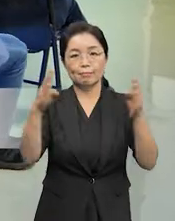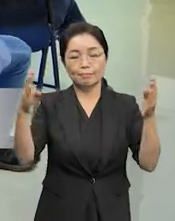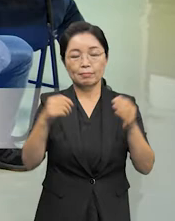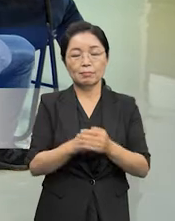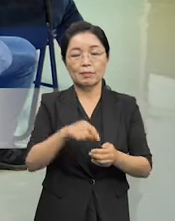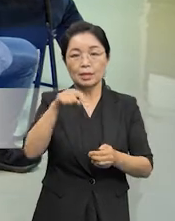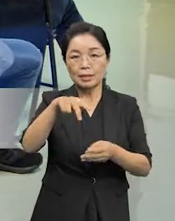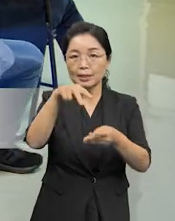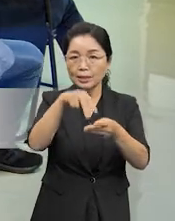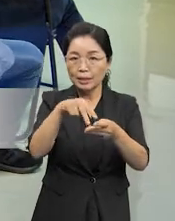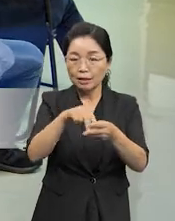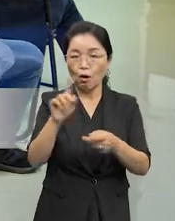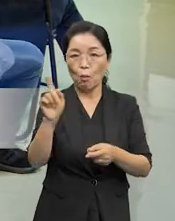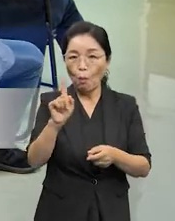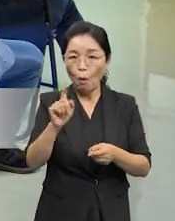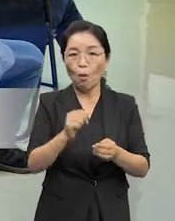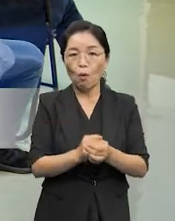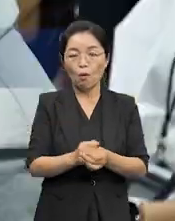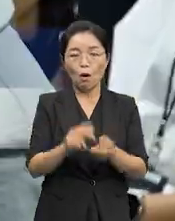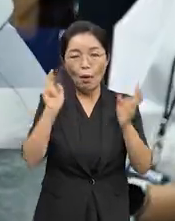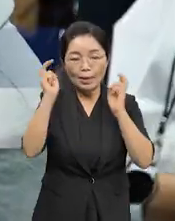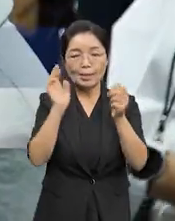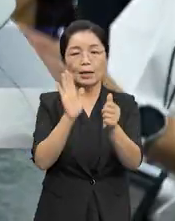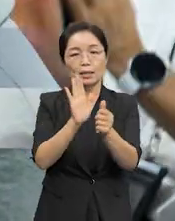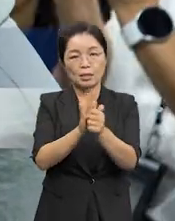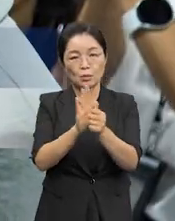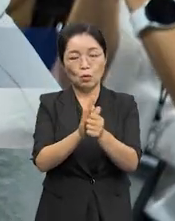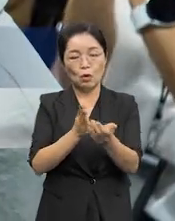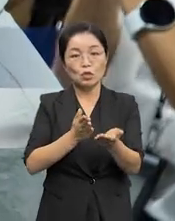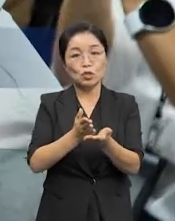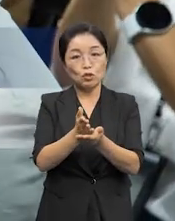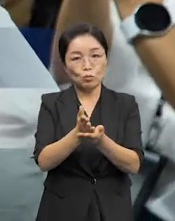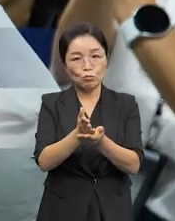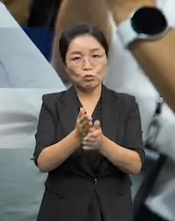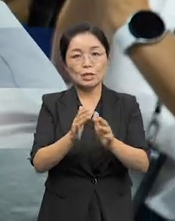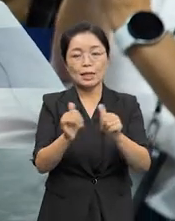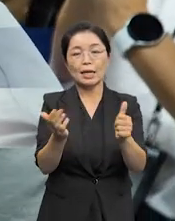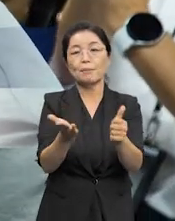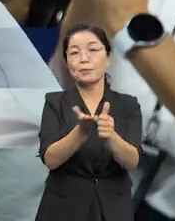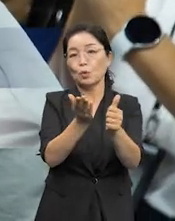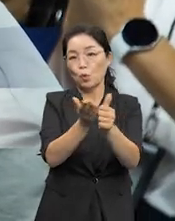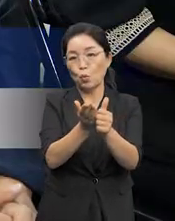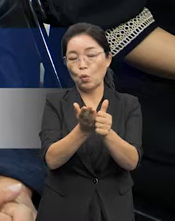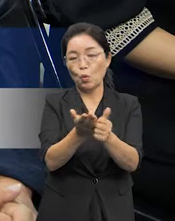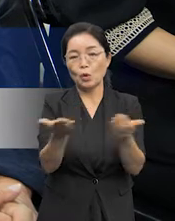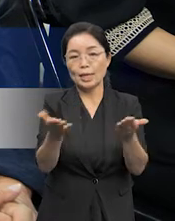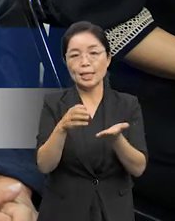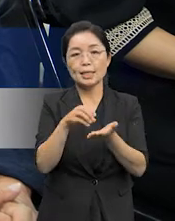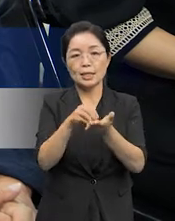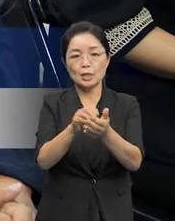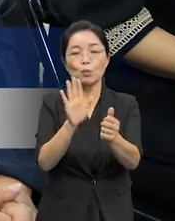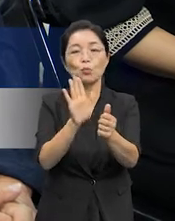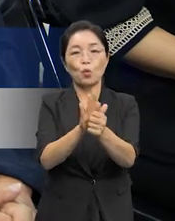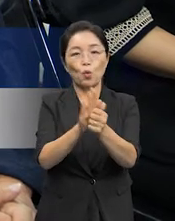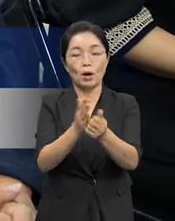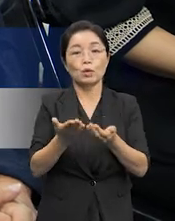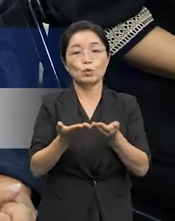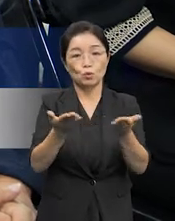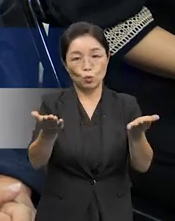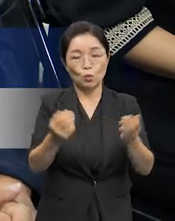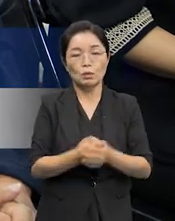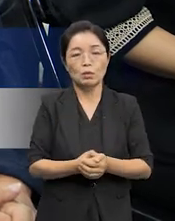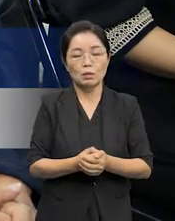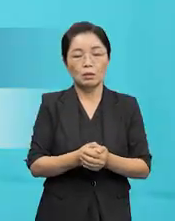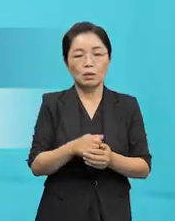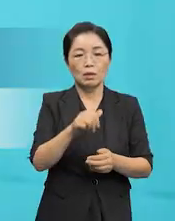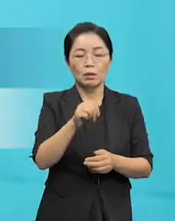광산 일드림센터에서는 기업 지원, 전문 인력 양성, 이전직 전문 취업 지원 서비스 등을 제공하며 특히